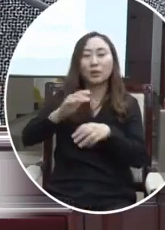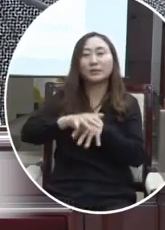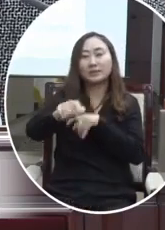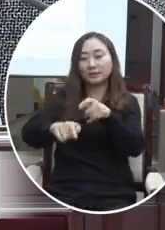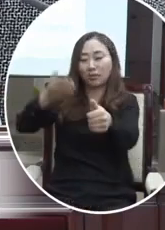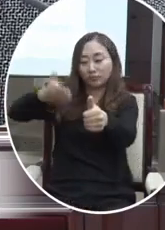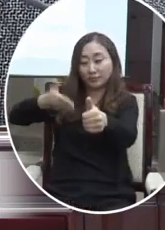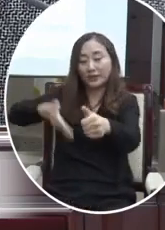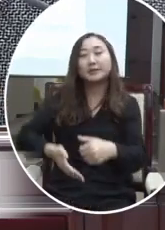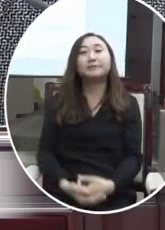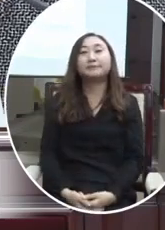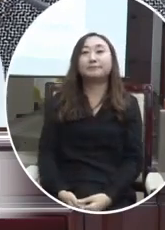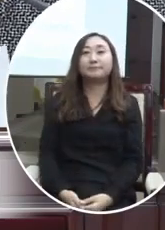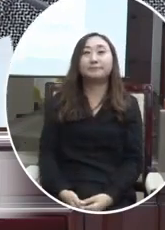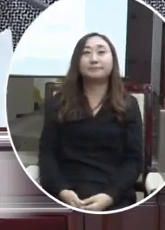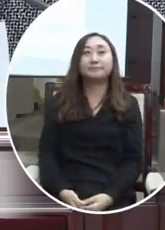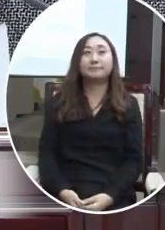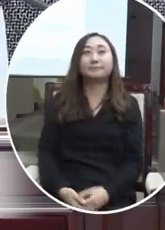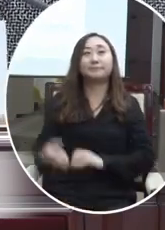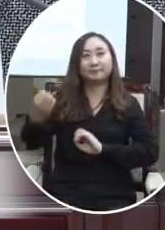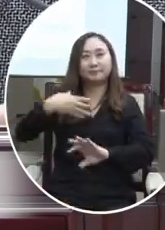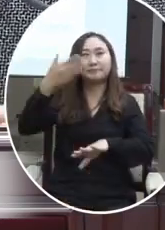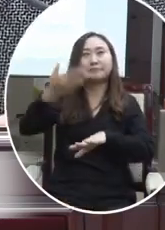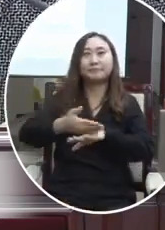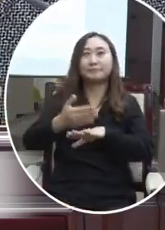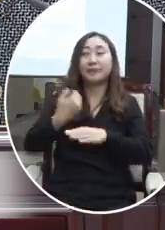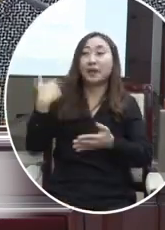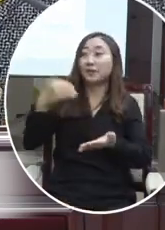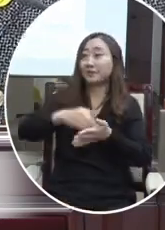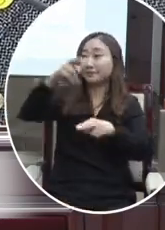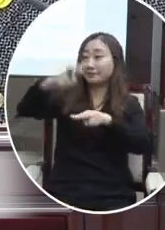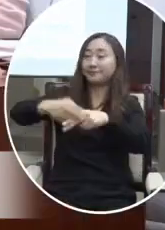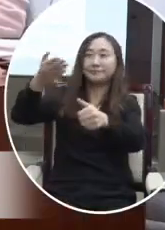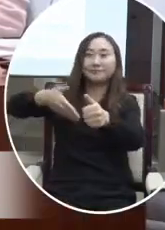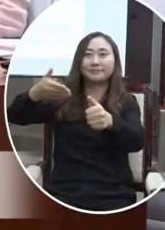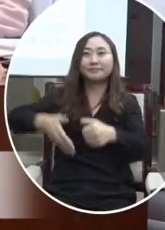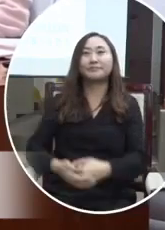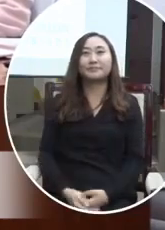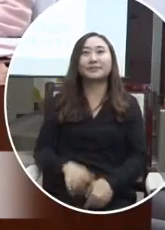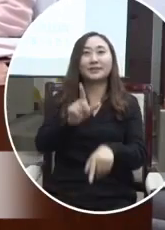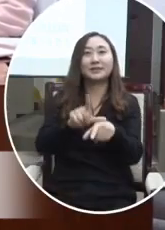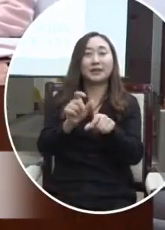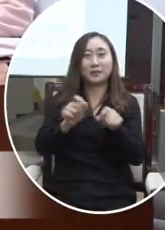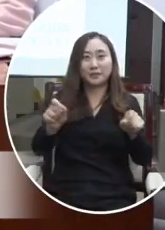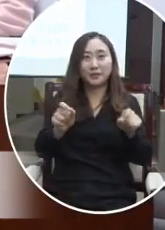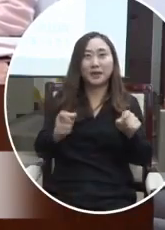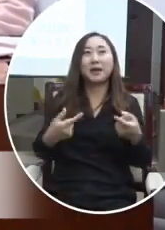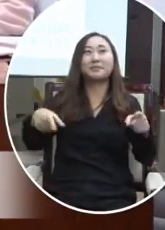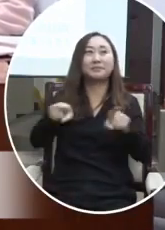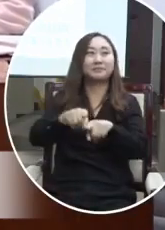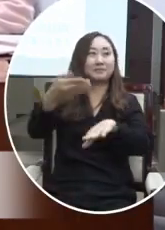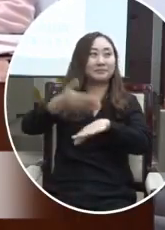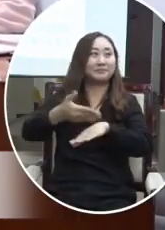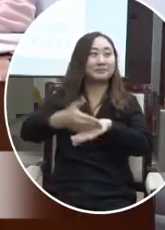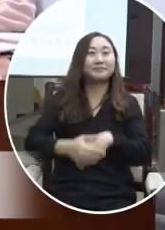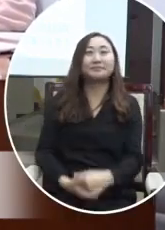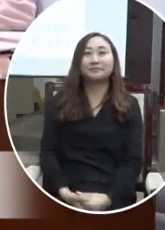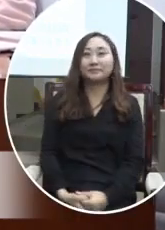실천 부탁드리겠습니다. 구청장님 답변 감사합니다. 자리로 돌아가셔도 좋습니다. 긴 시간 함께해 주셔서